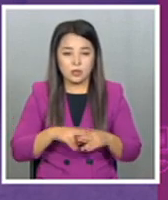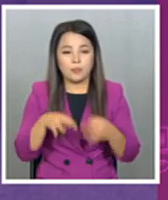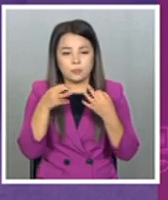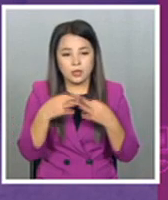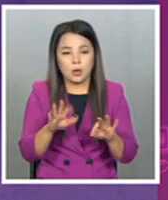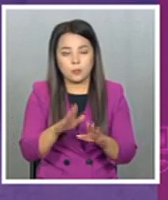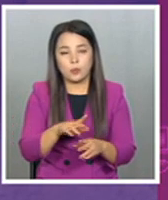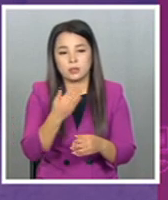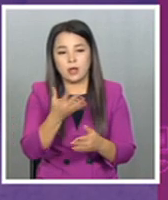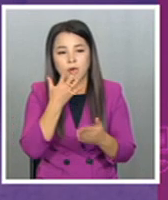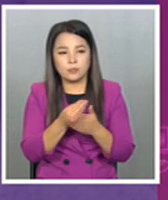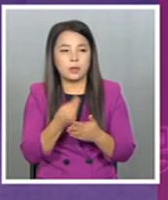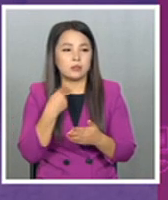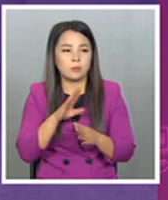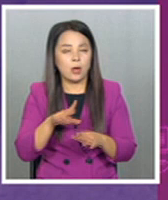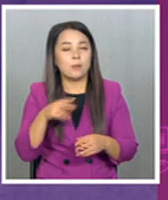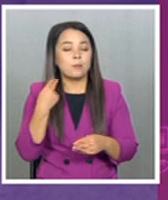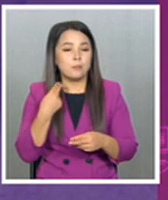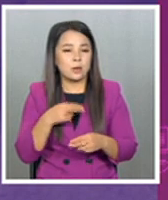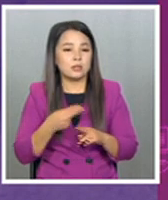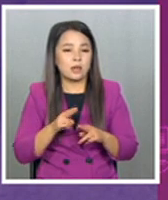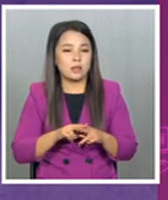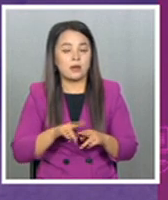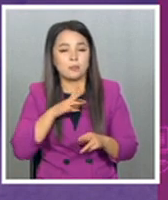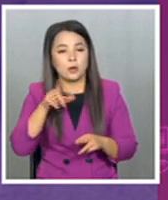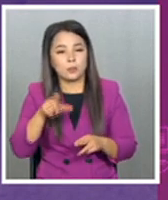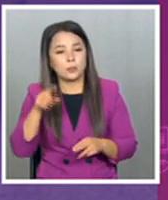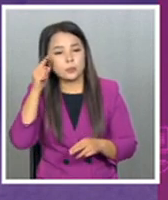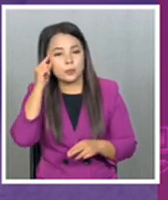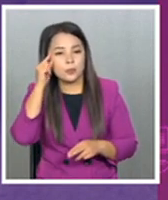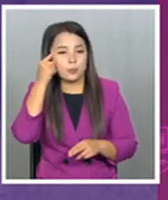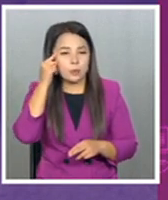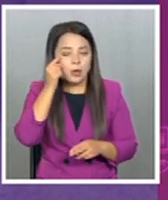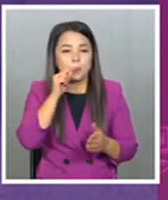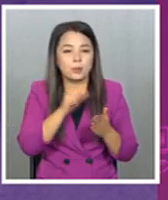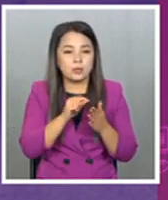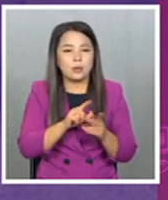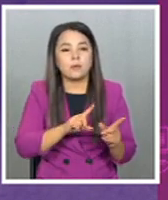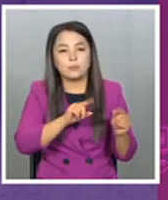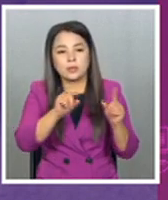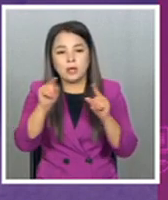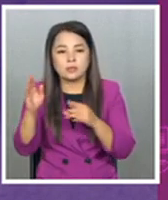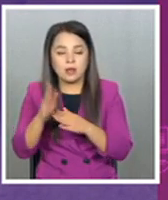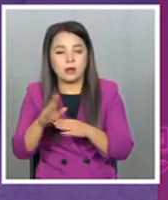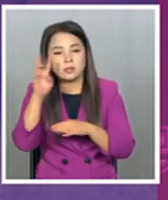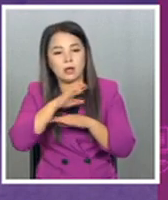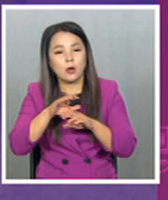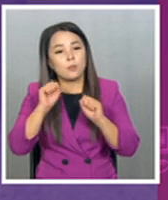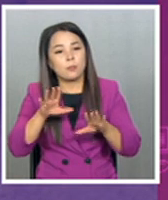император. Неделю думал пленный мудрец и доложил: «Возите птицу по стране, может быть,